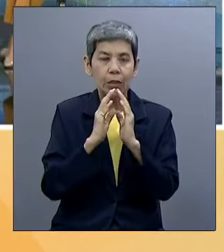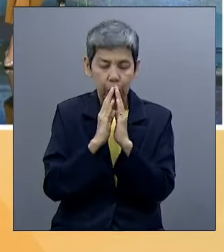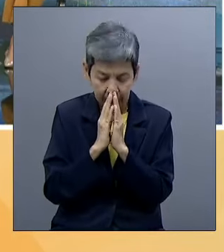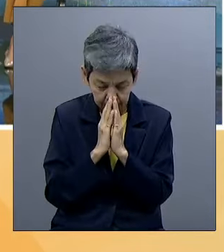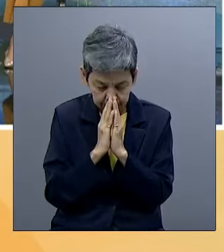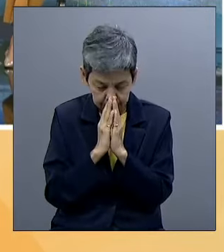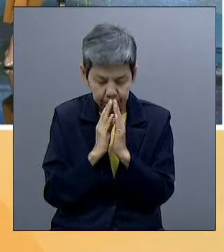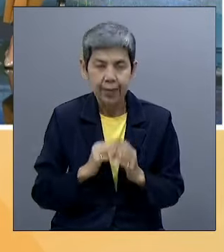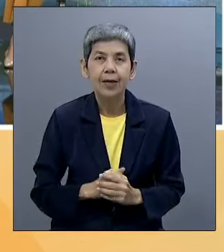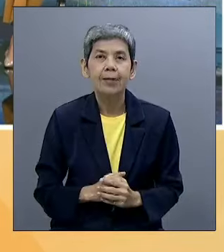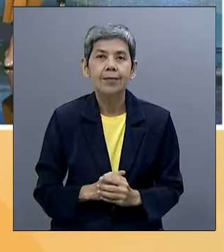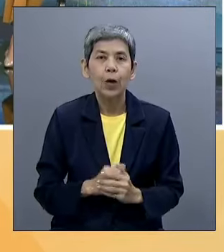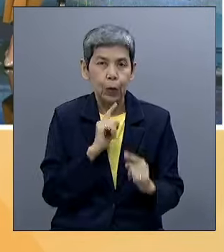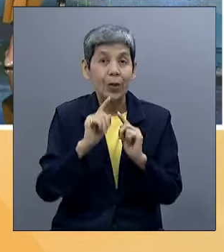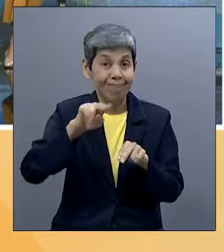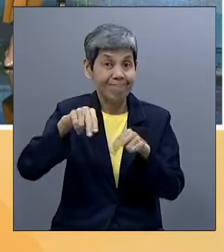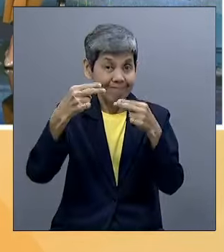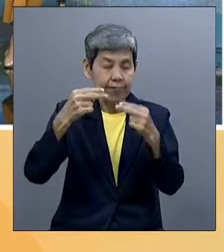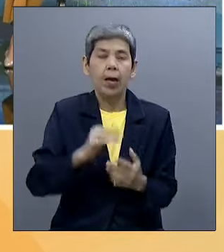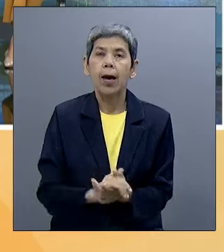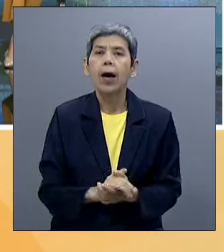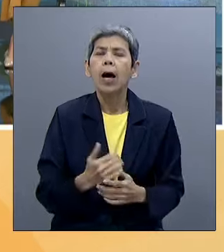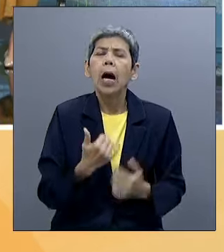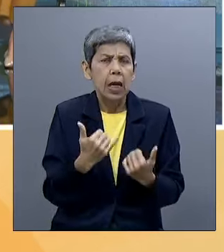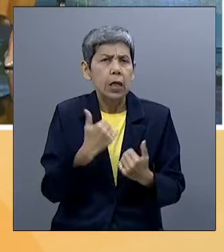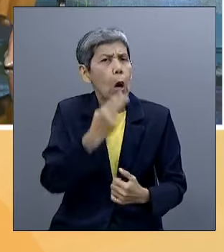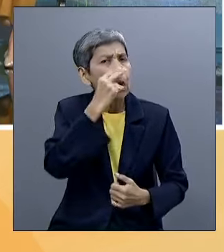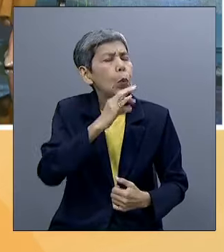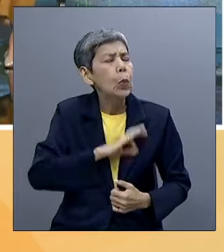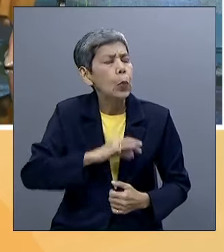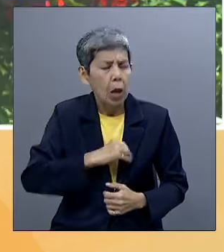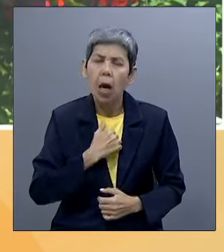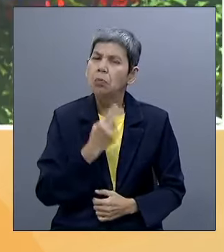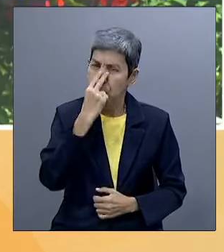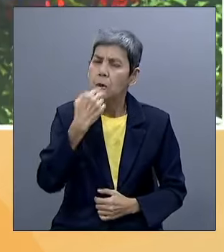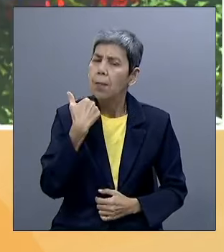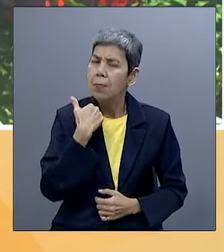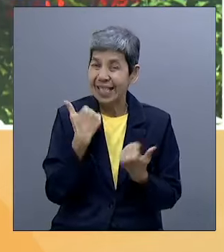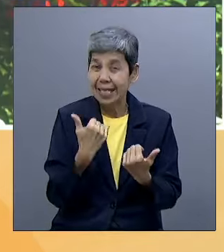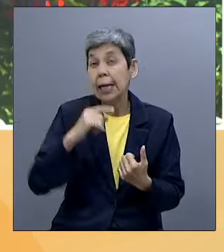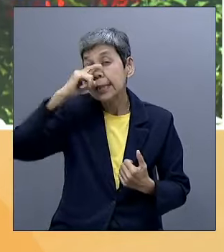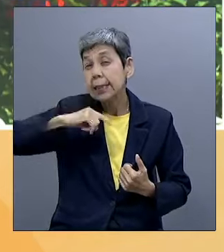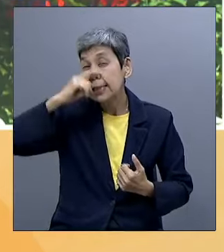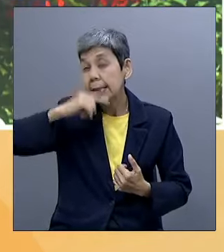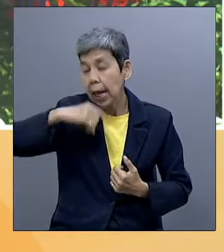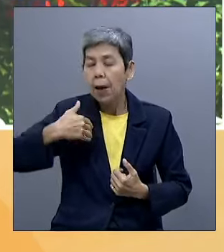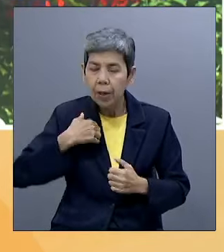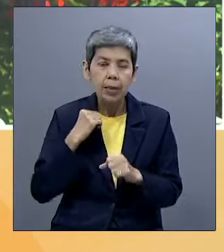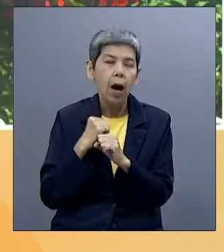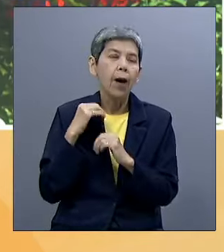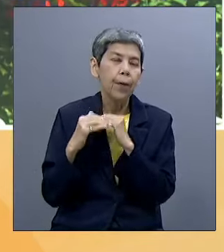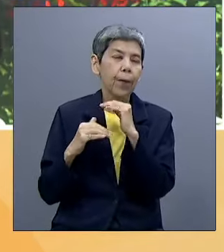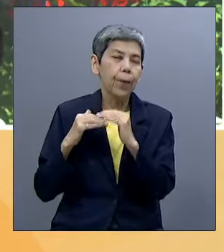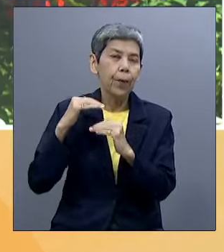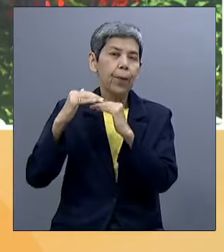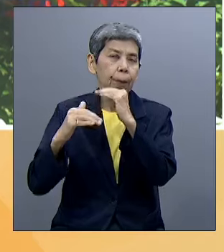ครับอาจารย์ครับ สวัสดีครับ อาจารย์ครับถือว่าเป็นเรื่องที่เราหลีกเลี่ยงไม่ได้หรอนะเพราะว่าประเทศของเรานั้นเนี่ยก็ต้องพัฒนาแล้วแนว